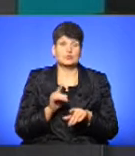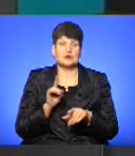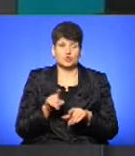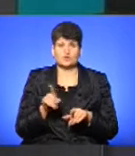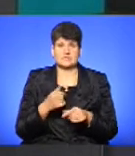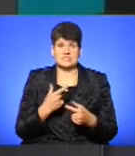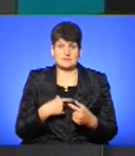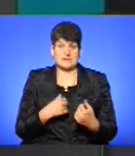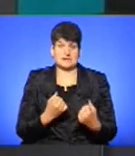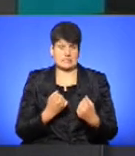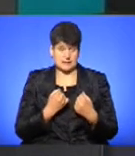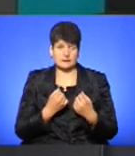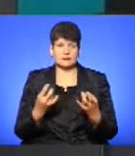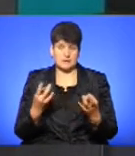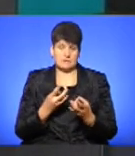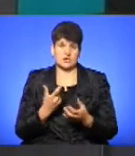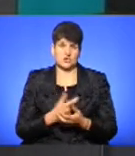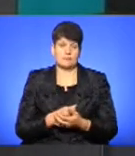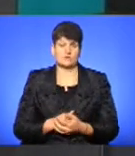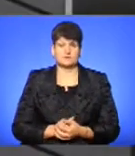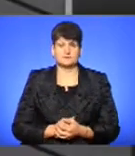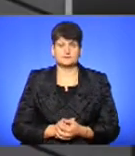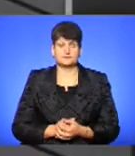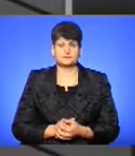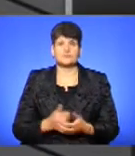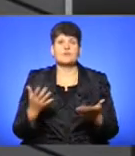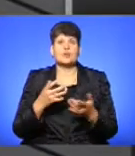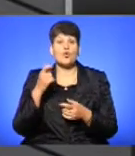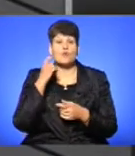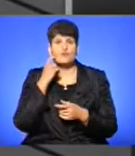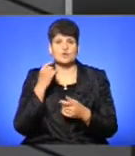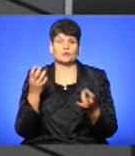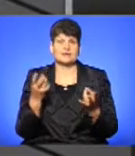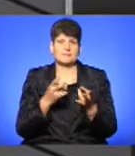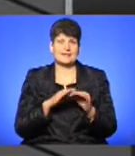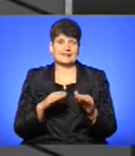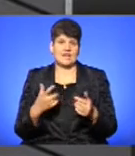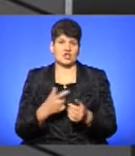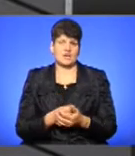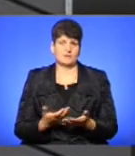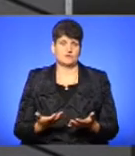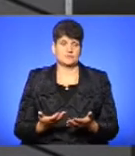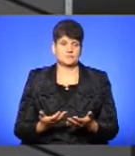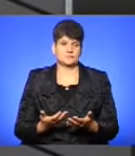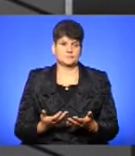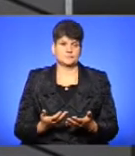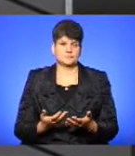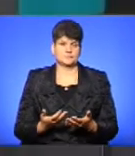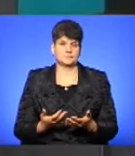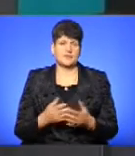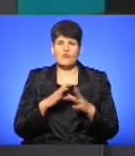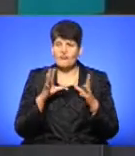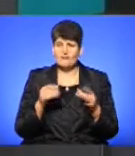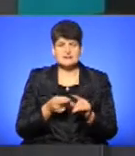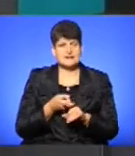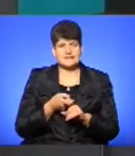себе захистили, однозначно треба щеплюватися. От з якого віку дітей варто щеплювати, вакцинувати? Все залежить